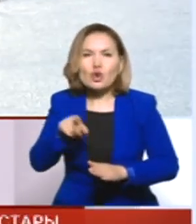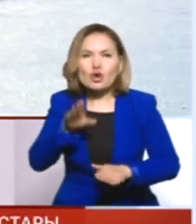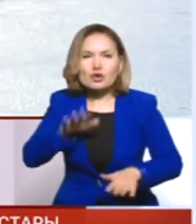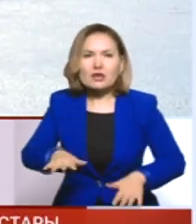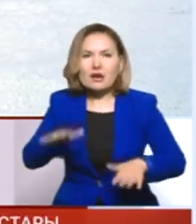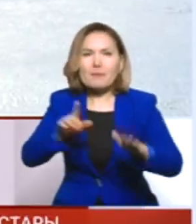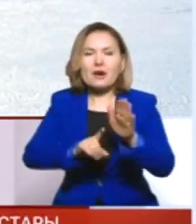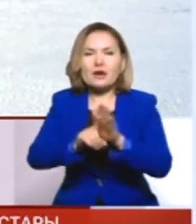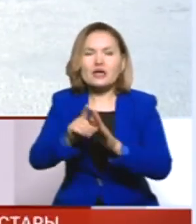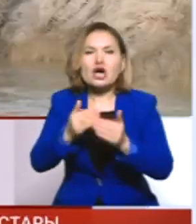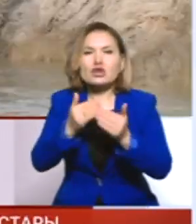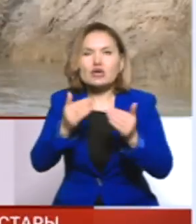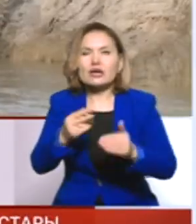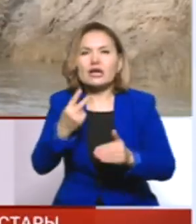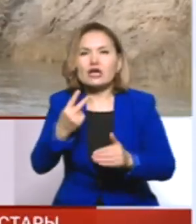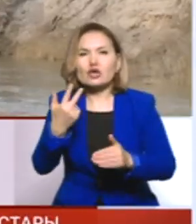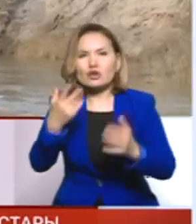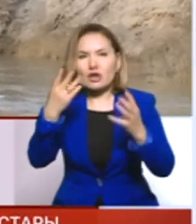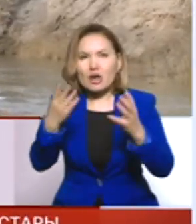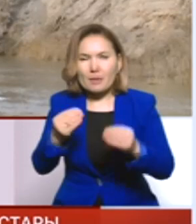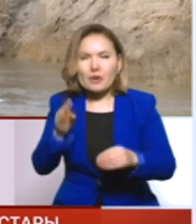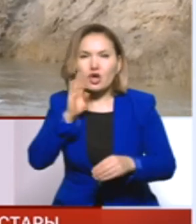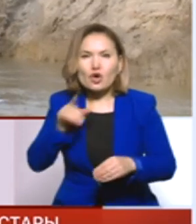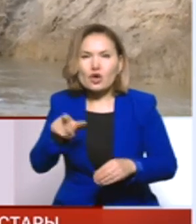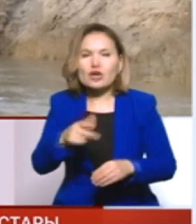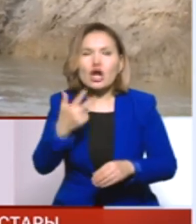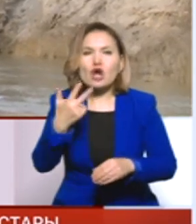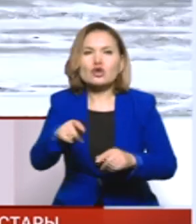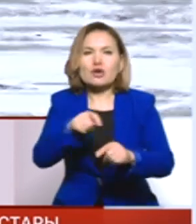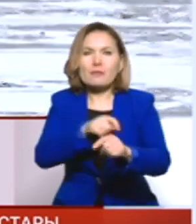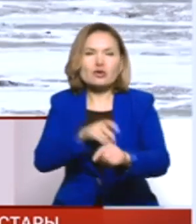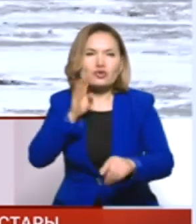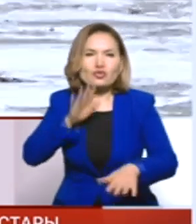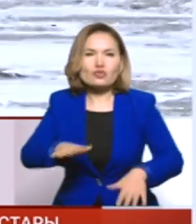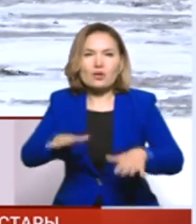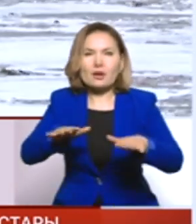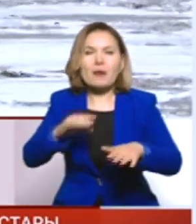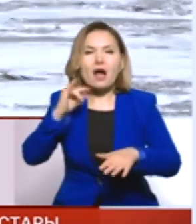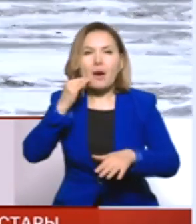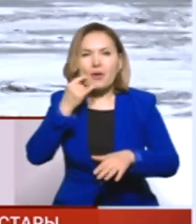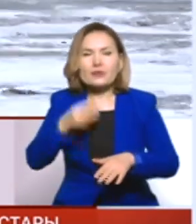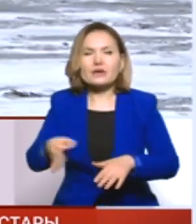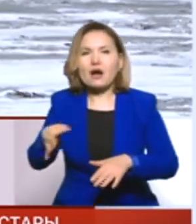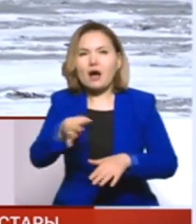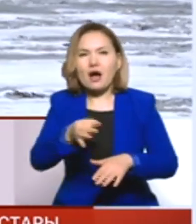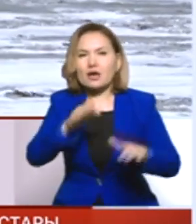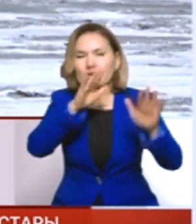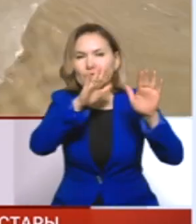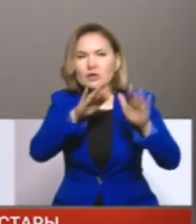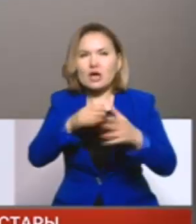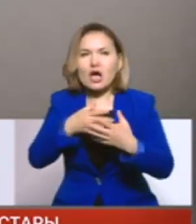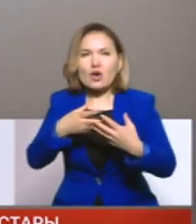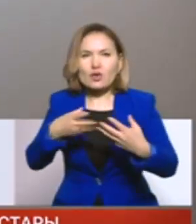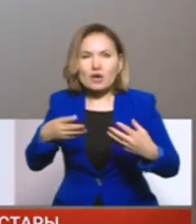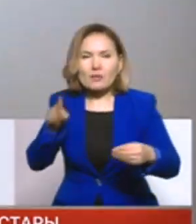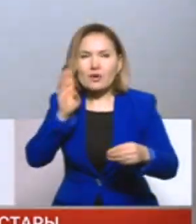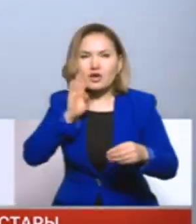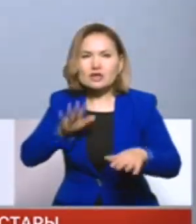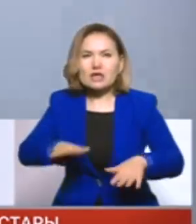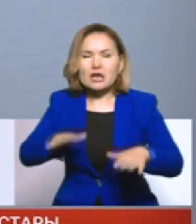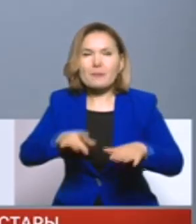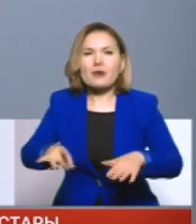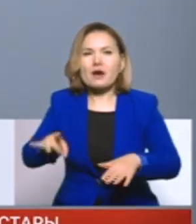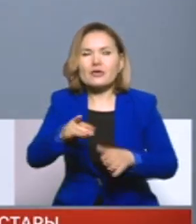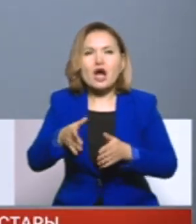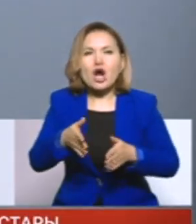көтеріліп жатыр. Соңғы 2-3 күнде өзен суы 3 метрге толыққан. Ал Павлодар облысында қарғын судың кесірінен